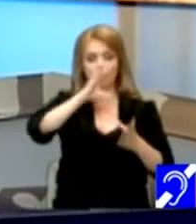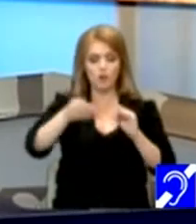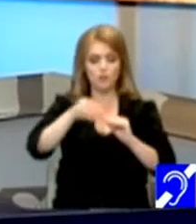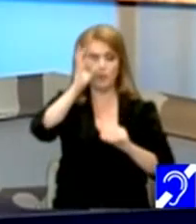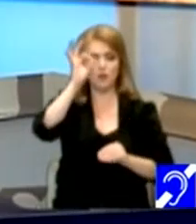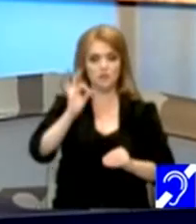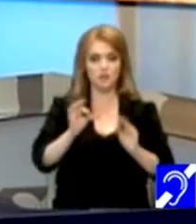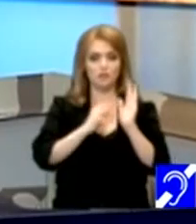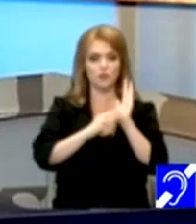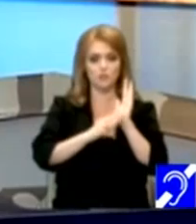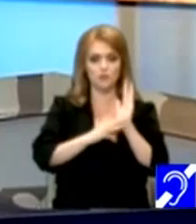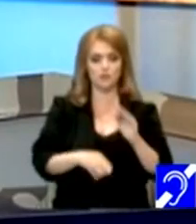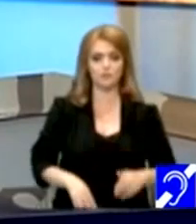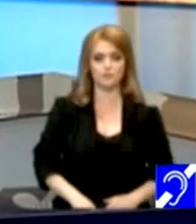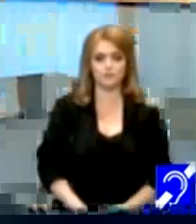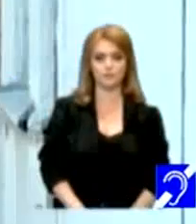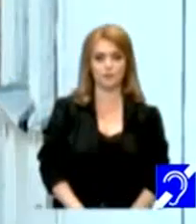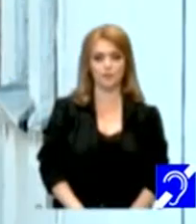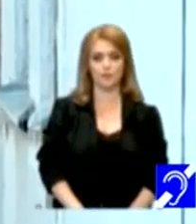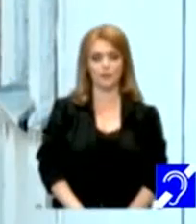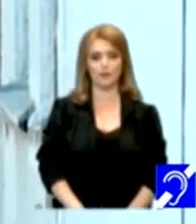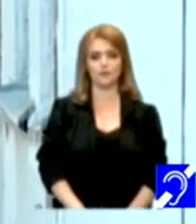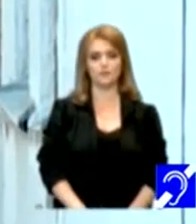fost de 88%.